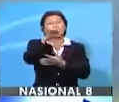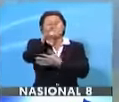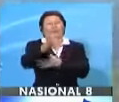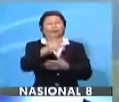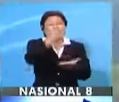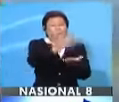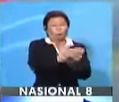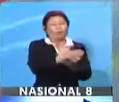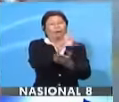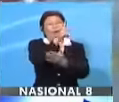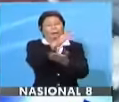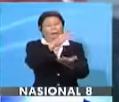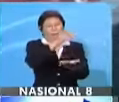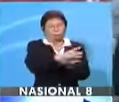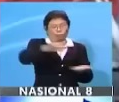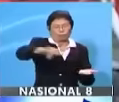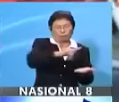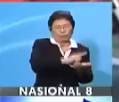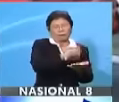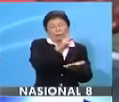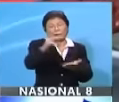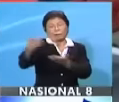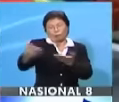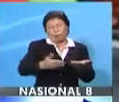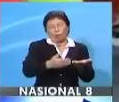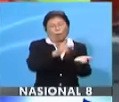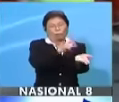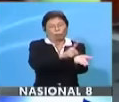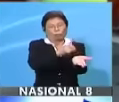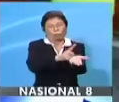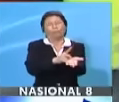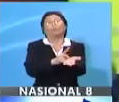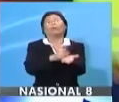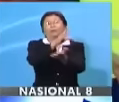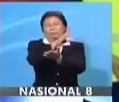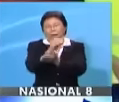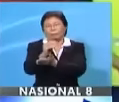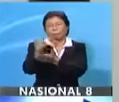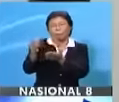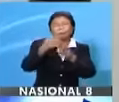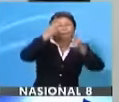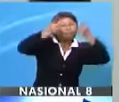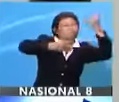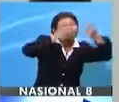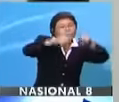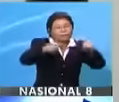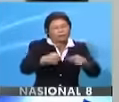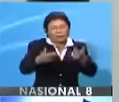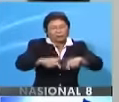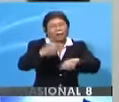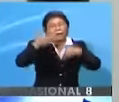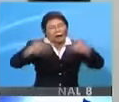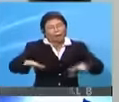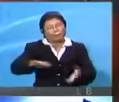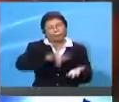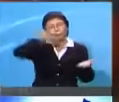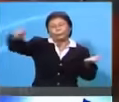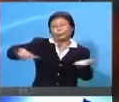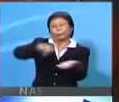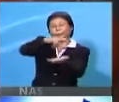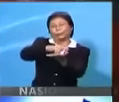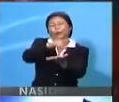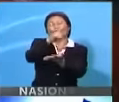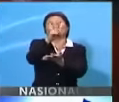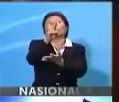lapangan terbang Kota Kinabalu bagi membawa pasukan perubatan terlibat dan membuat tinjauan ke lokasi kejadian sebelum membuat pendaratan di